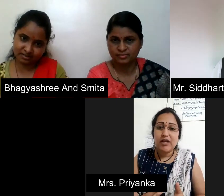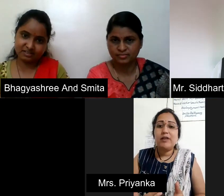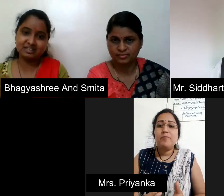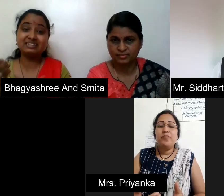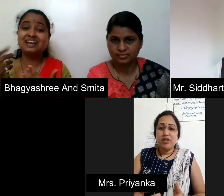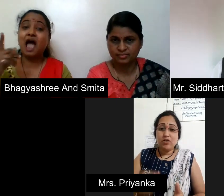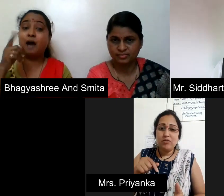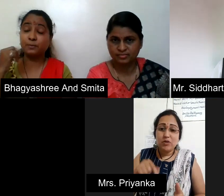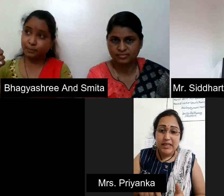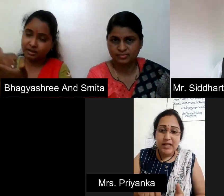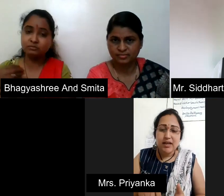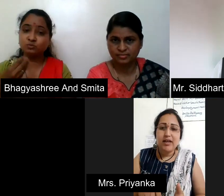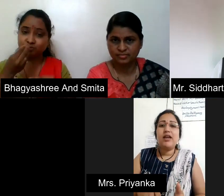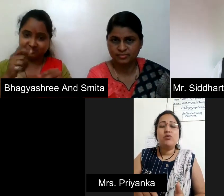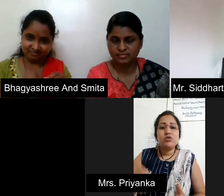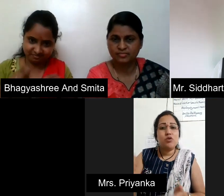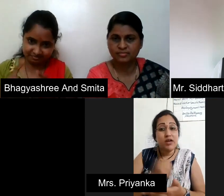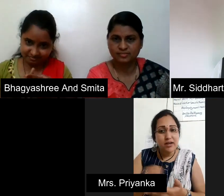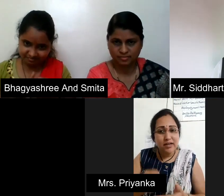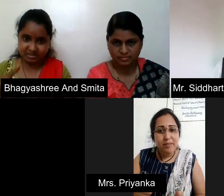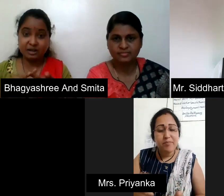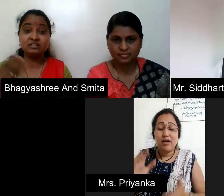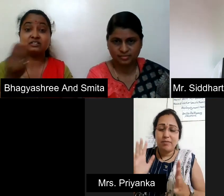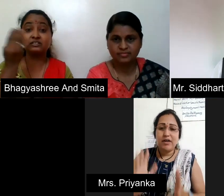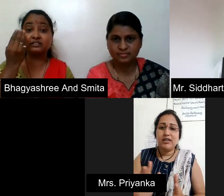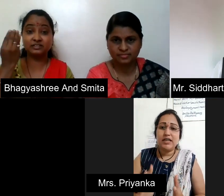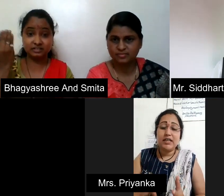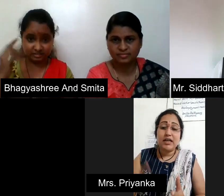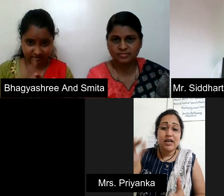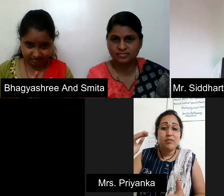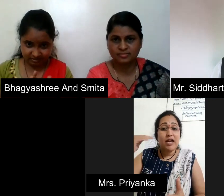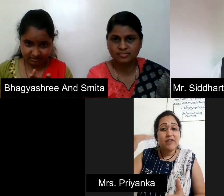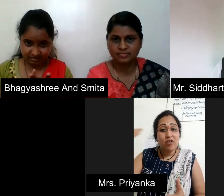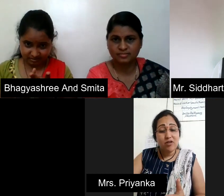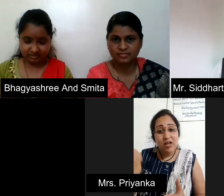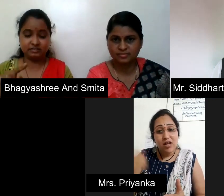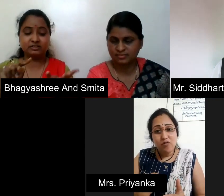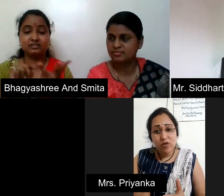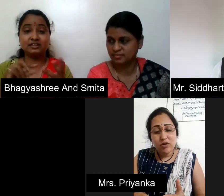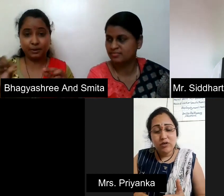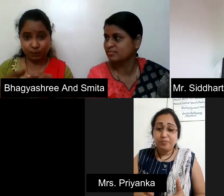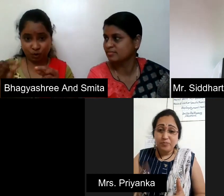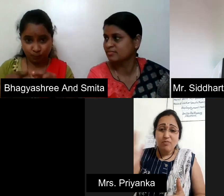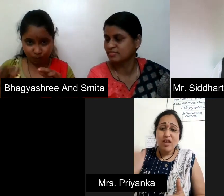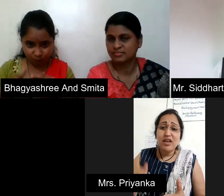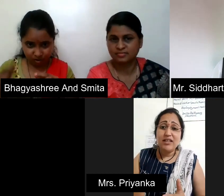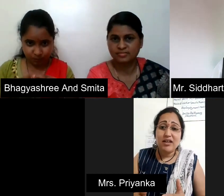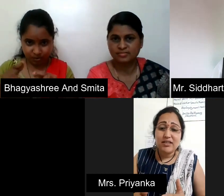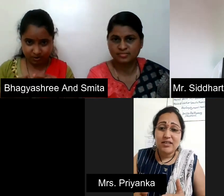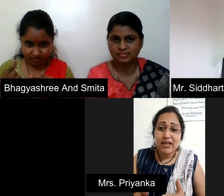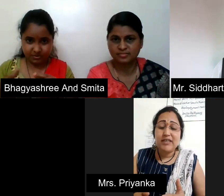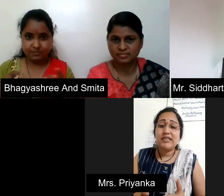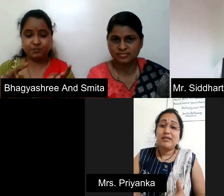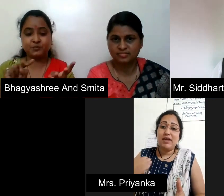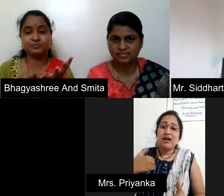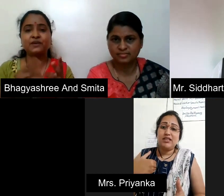होता है, जो हम लोग सीख रहे हैं उसको रट रट के पढ़ना चाहिए, ताकि हम लाइफ लॉन्ग वो याद रख